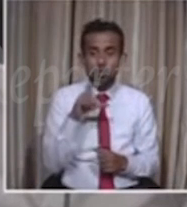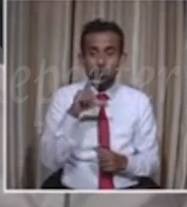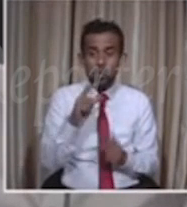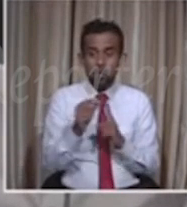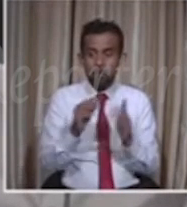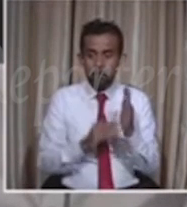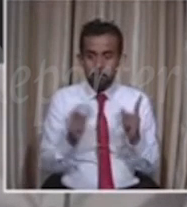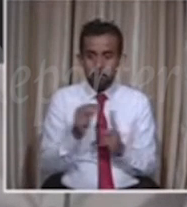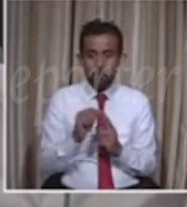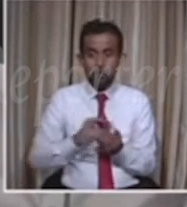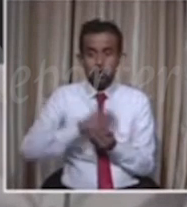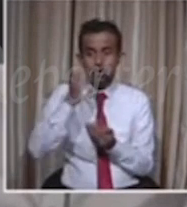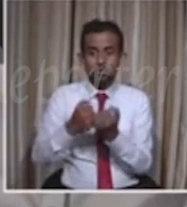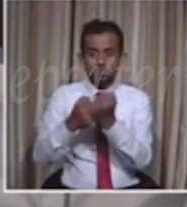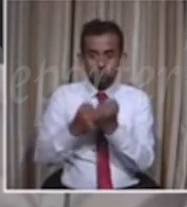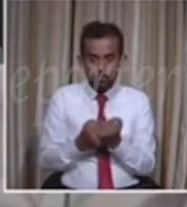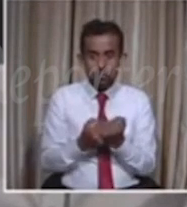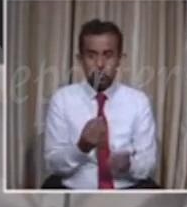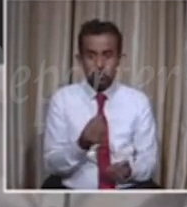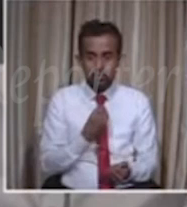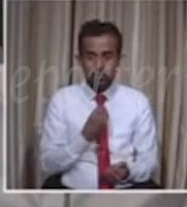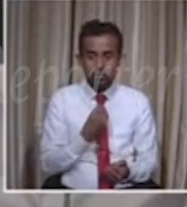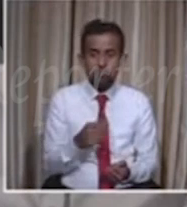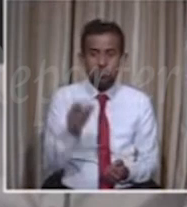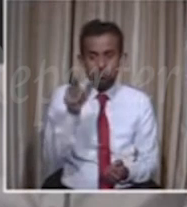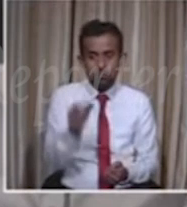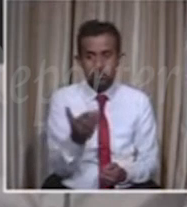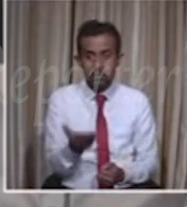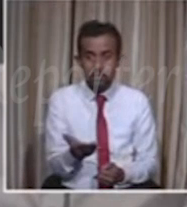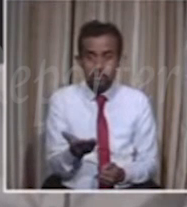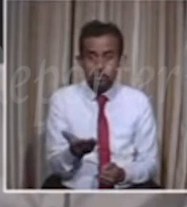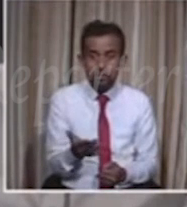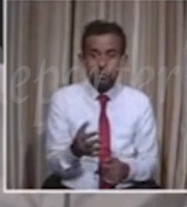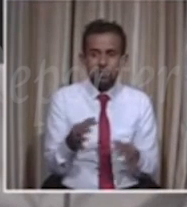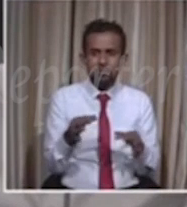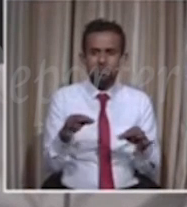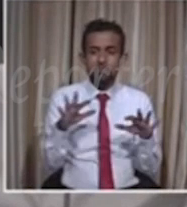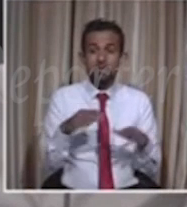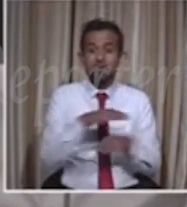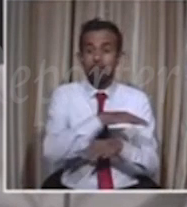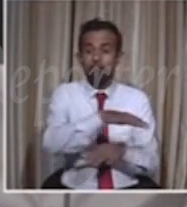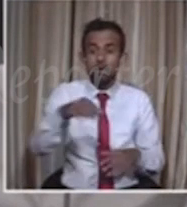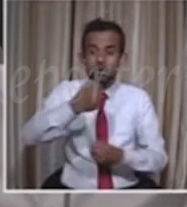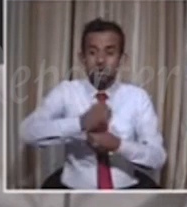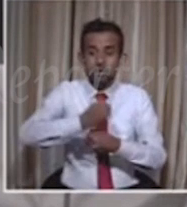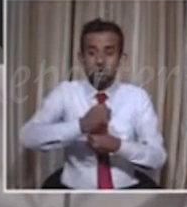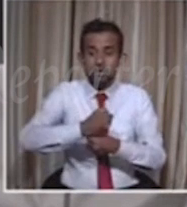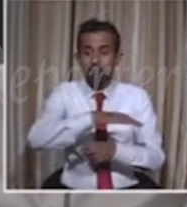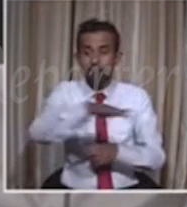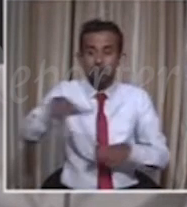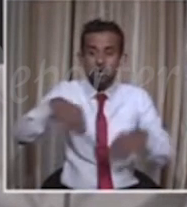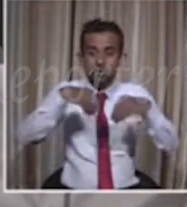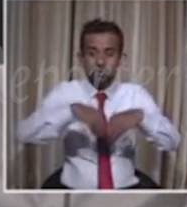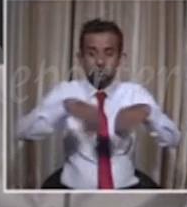මන්ත්‍රීතුමන්ලෑන් ආධාර වුමනයි මං හිතන්නේ අපිට මං මෙතුමගේ තිල්න හිස් ඉඩම් සියල්ලම රජයේ අපි වගාවට යොදවමු ඒ වගා කරන